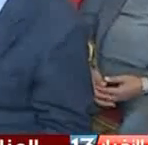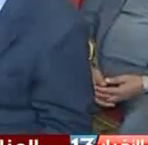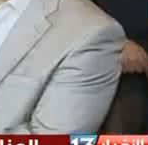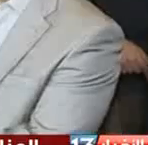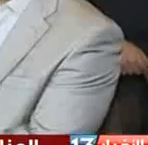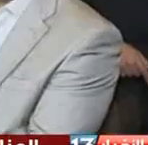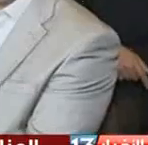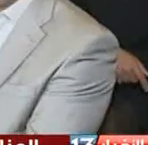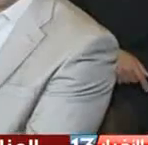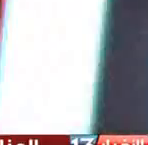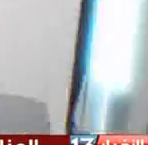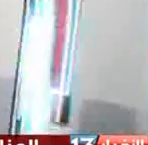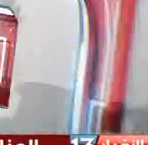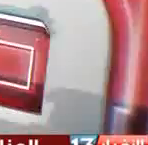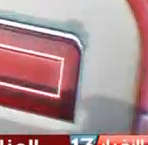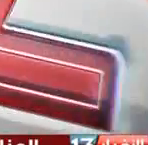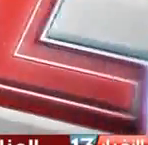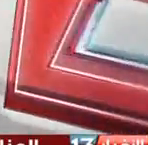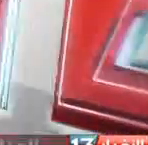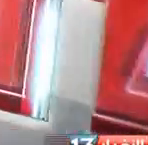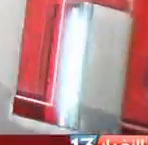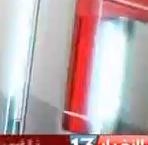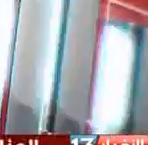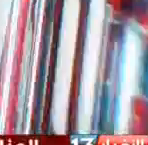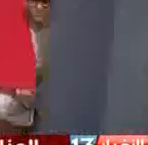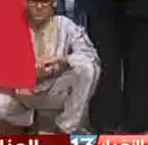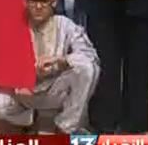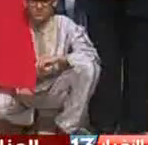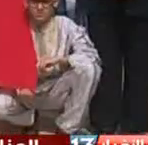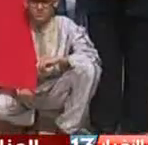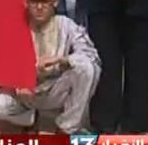الفساد لتكوين الإطارات في هذا الغرض.